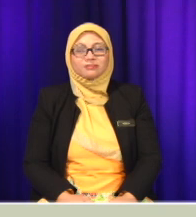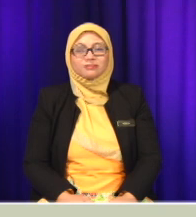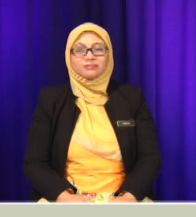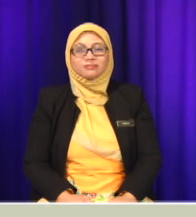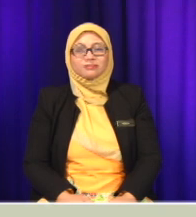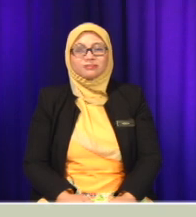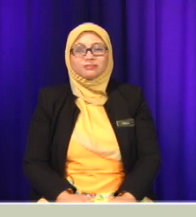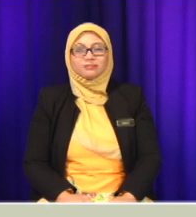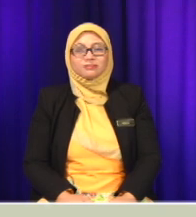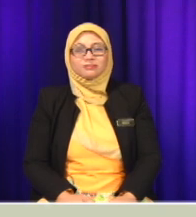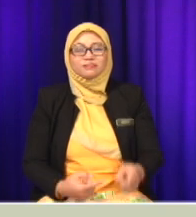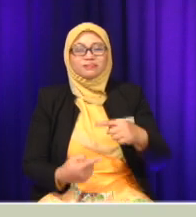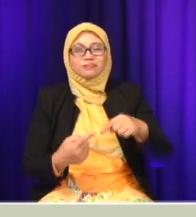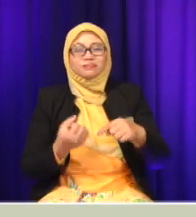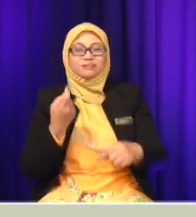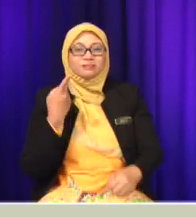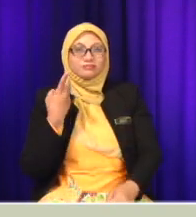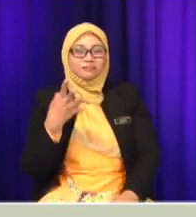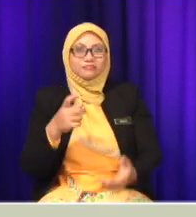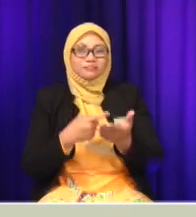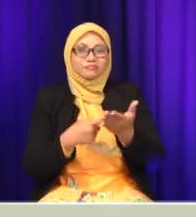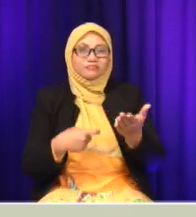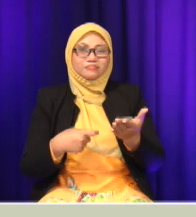10 Oke berapa kos operasi dia